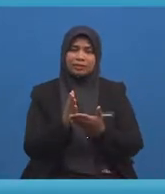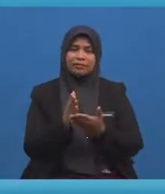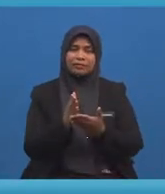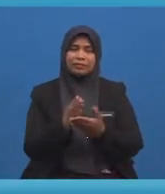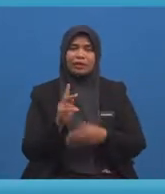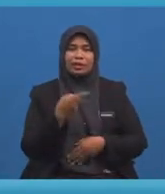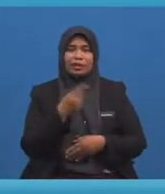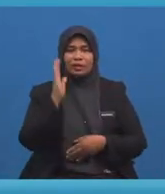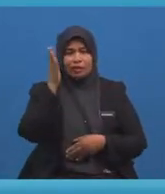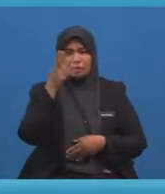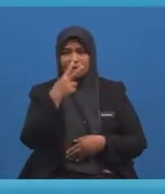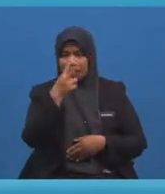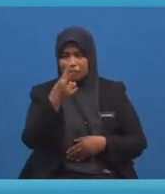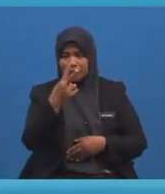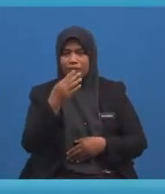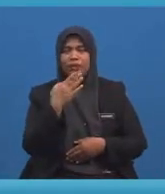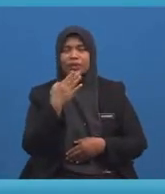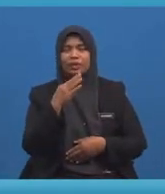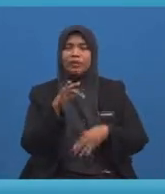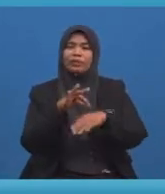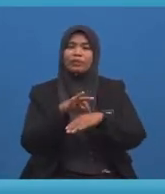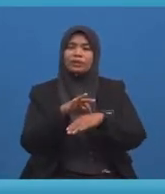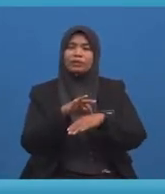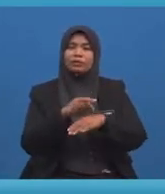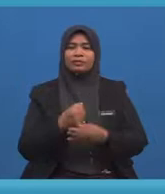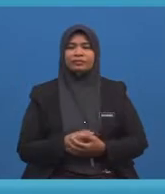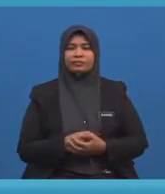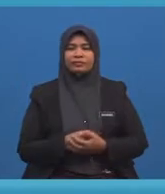Seterusnya, kita akan tengok warna kulit.